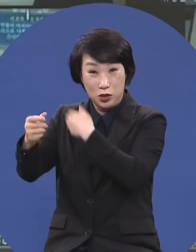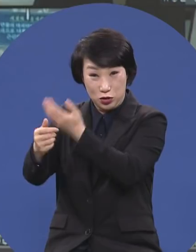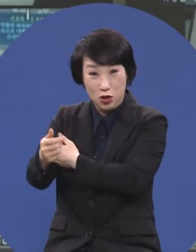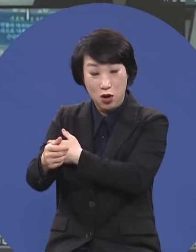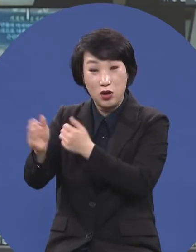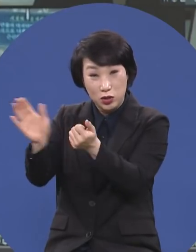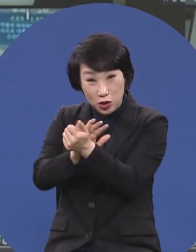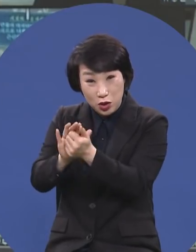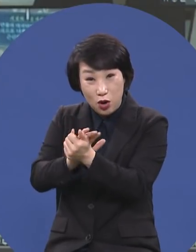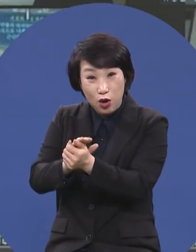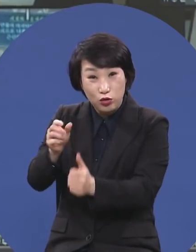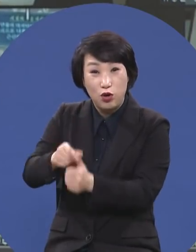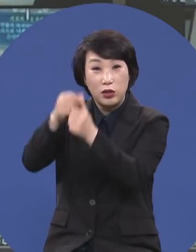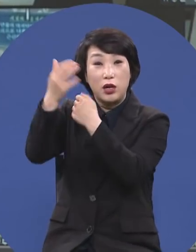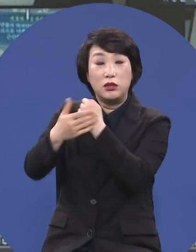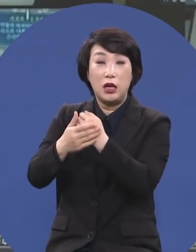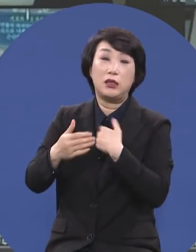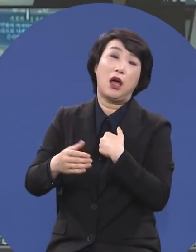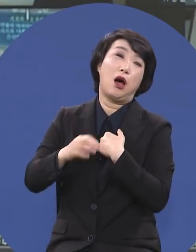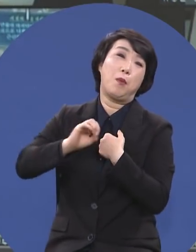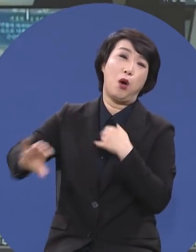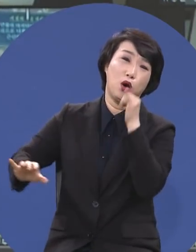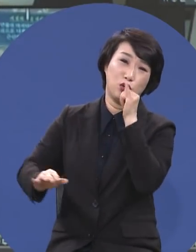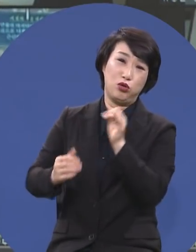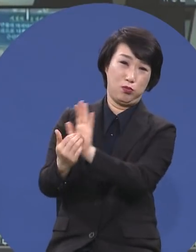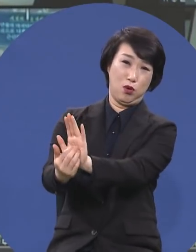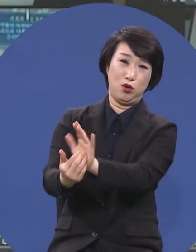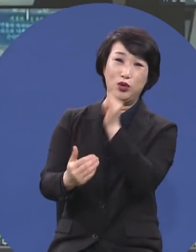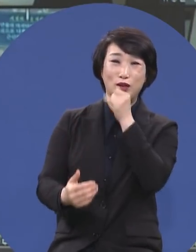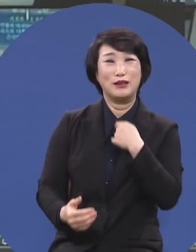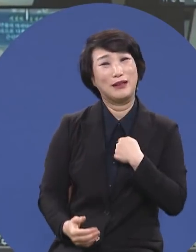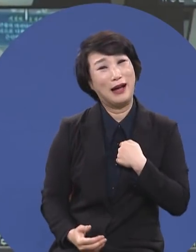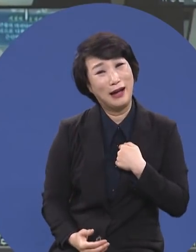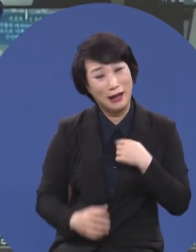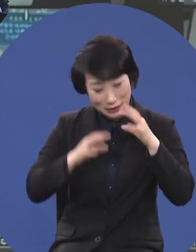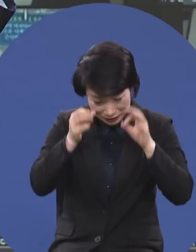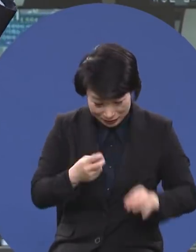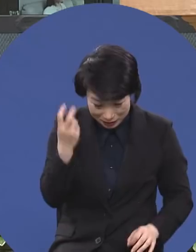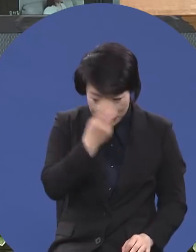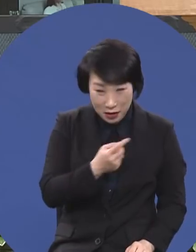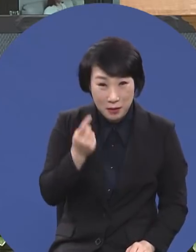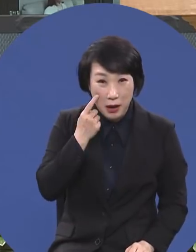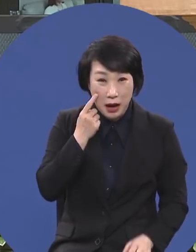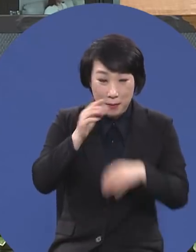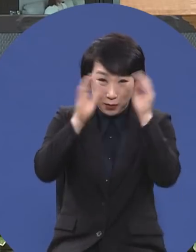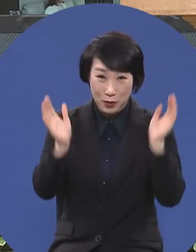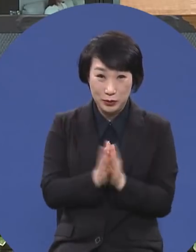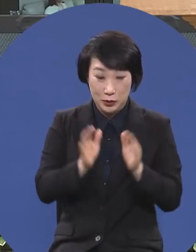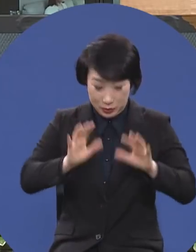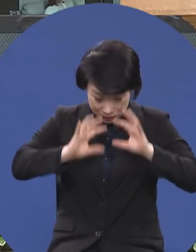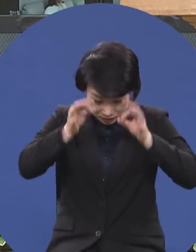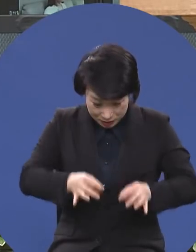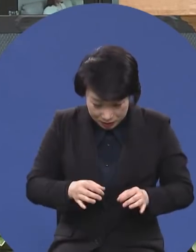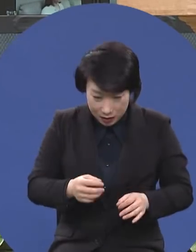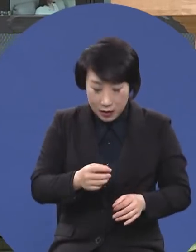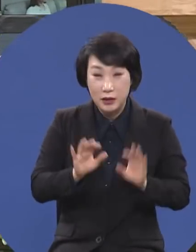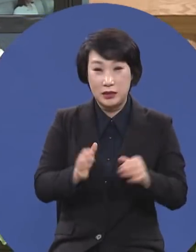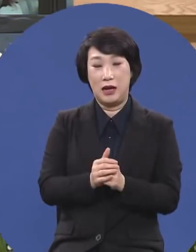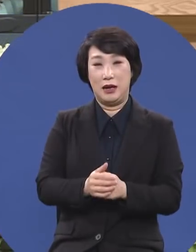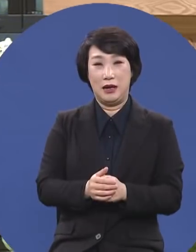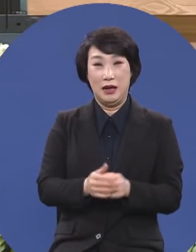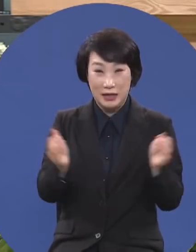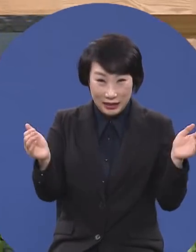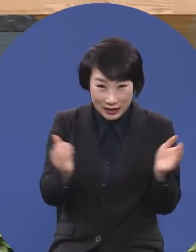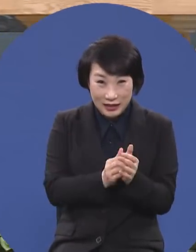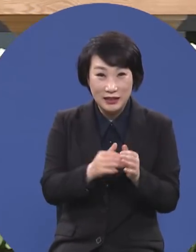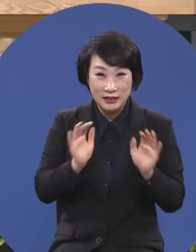능력과 치료와 구원의 은총을 우리가 배타했는가 보십시오. 오늘 정리하시고 하나님의 확신으로